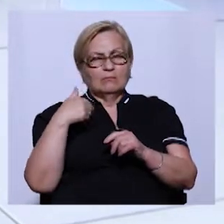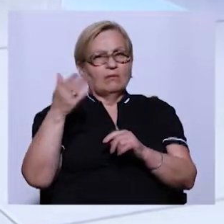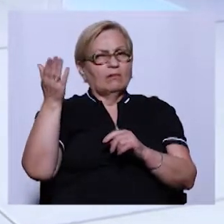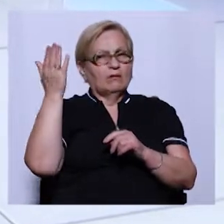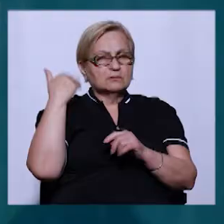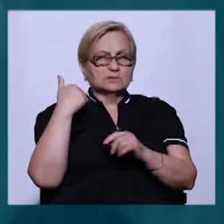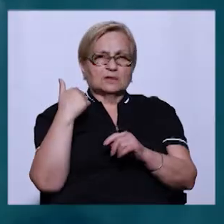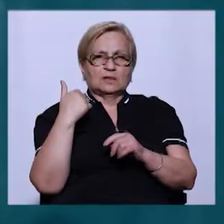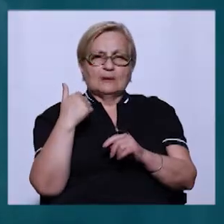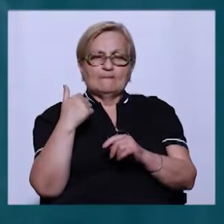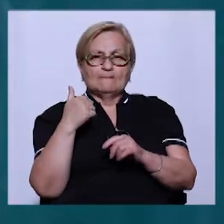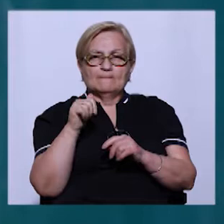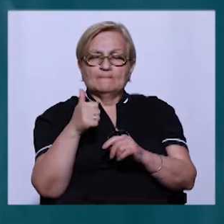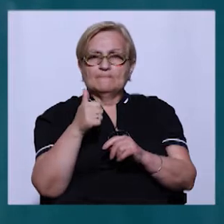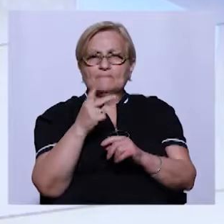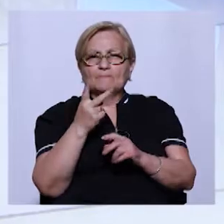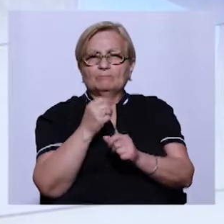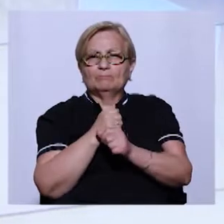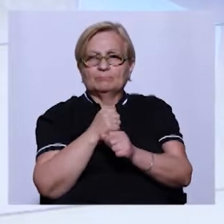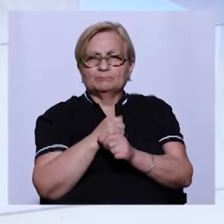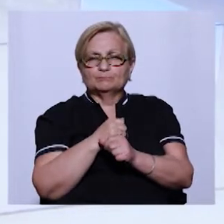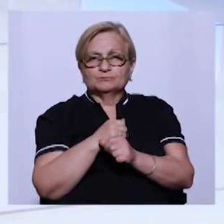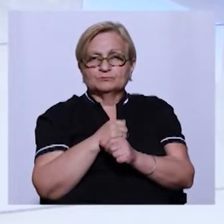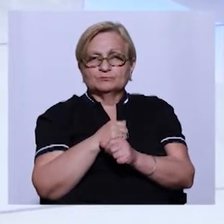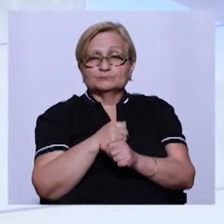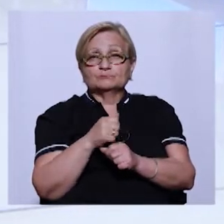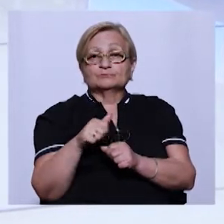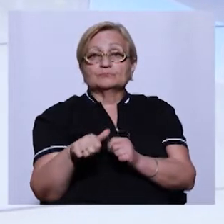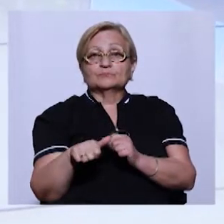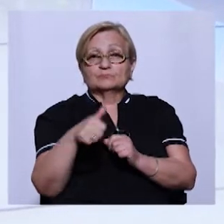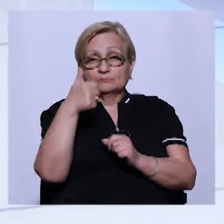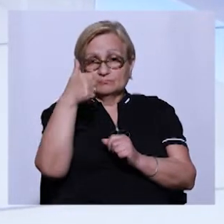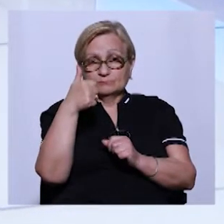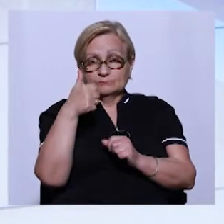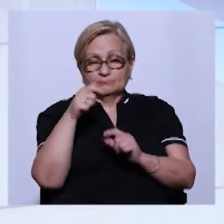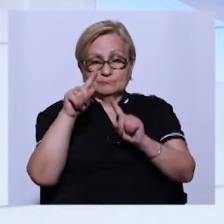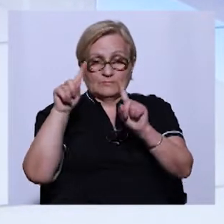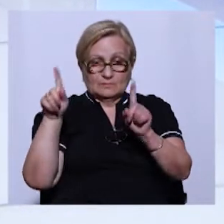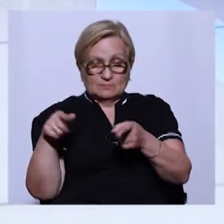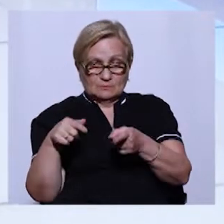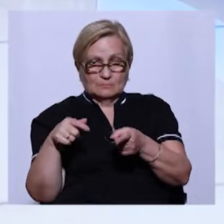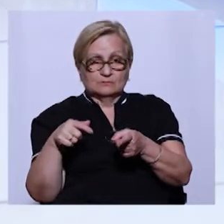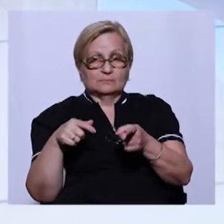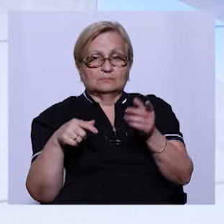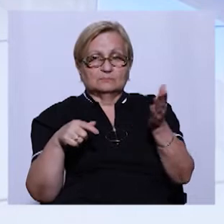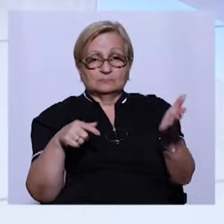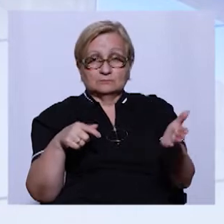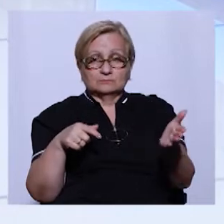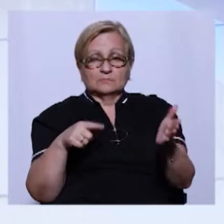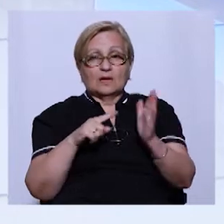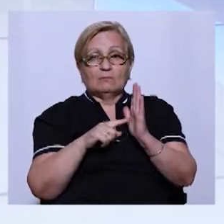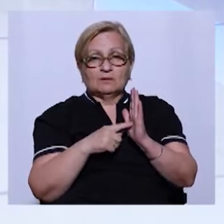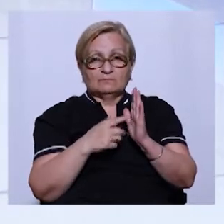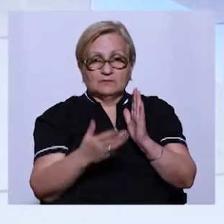უკვე მეხუთეში ხარ. როგორ უნდა გაკეთდეს ეს მოქმედება, როგორ უნდა შესრულდეს? როდესაც აქ ბრჩხილია და წინ არაფერი წერია, ამას ქვია